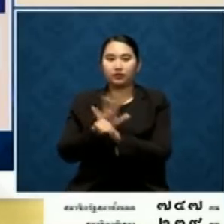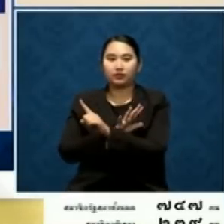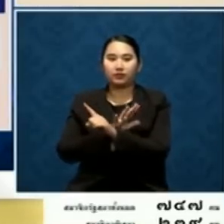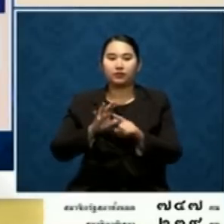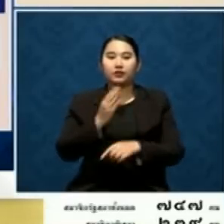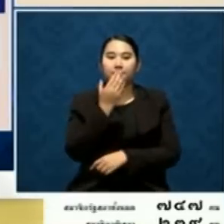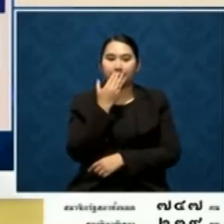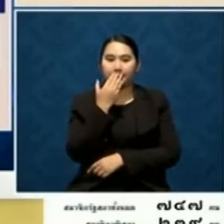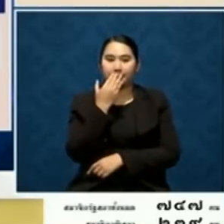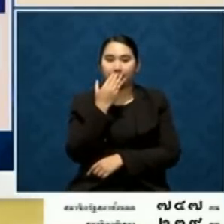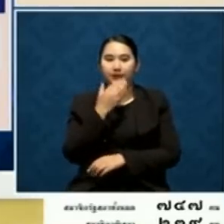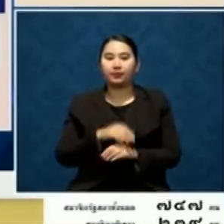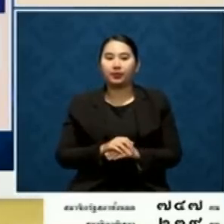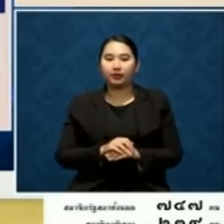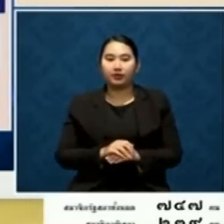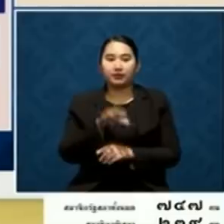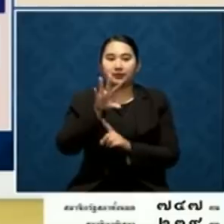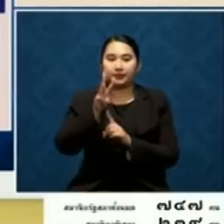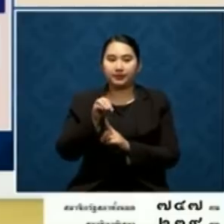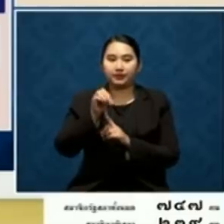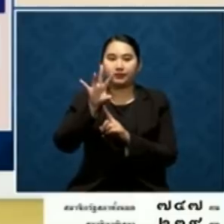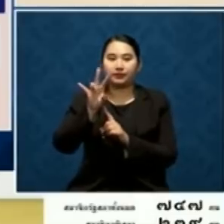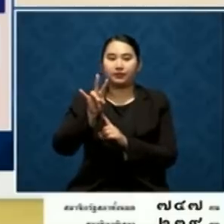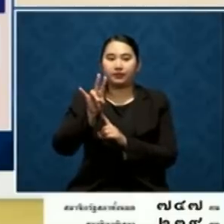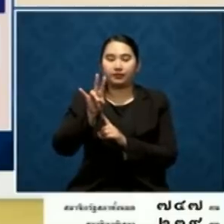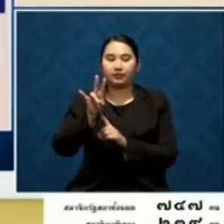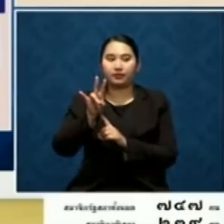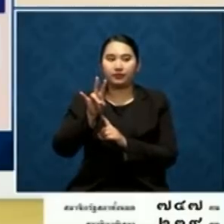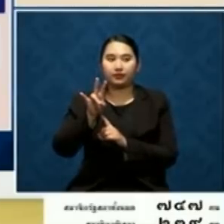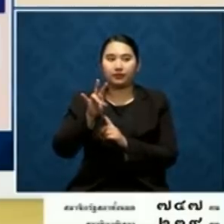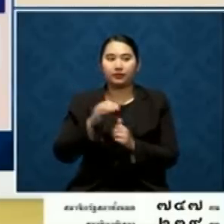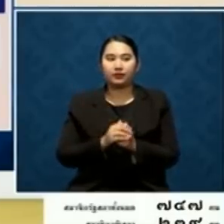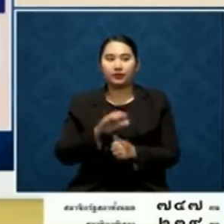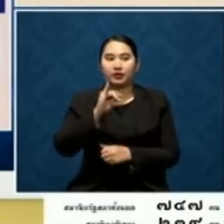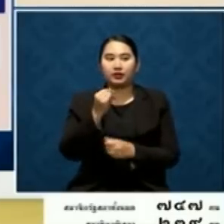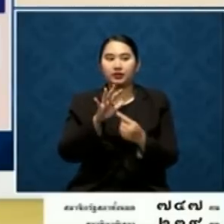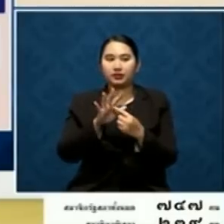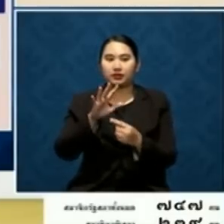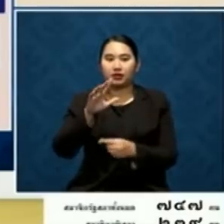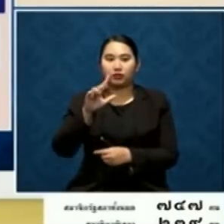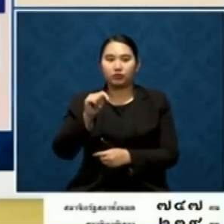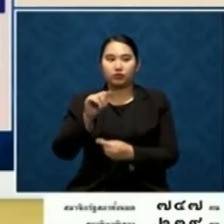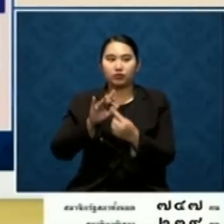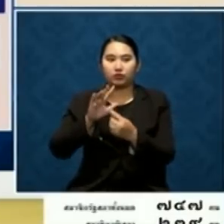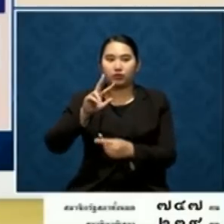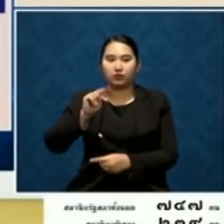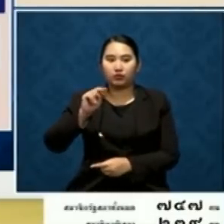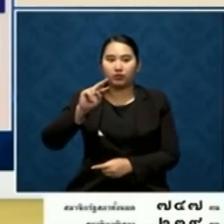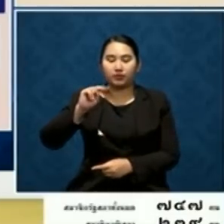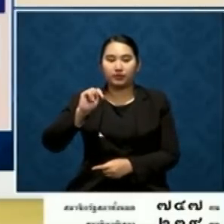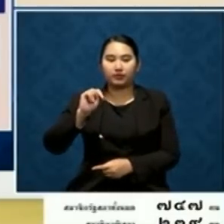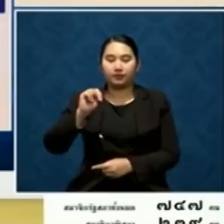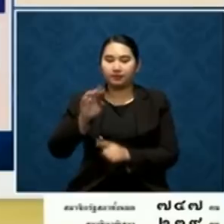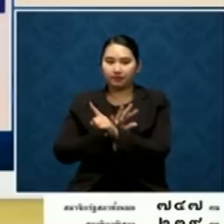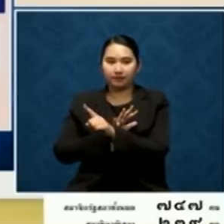ข วันออกเสียงครับ 67นายจาตุรนฉายแสง เห็นชอบครับ